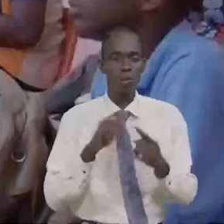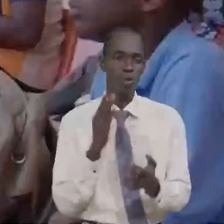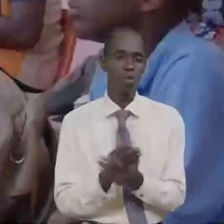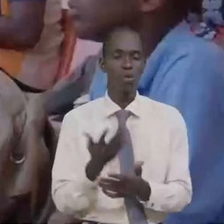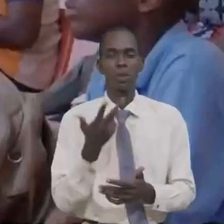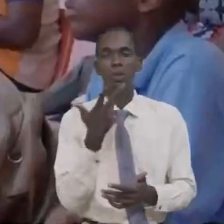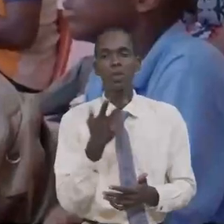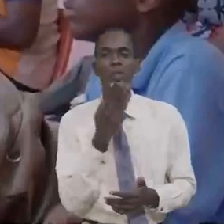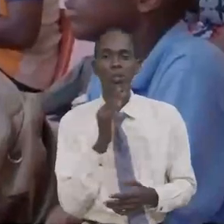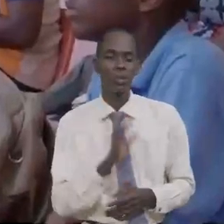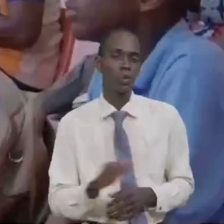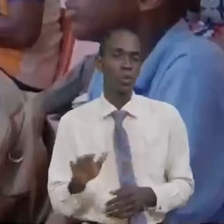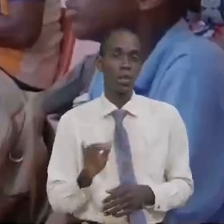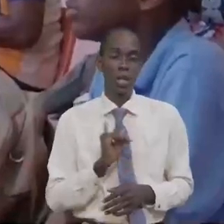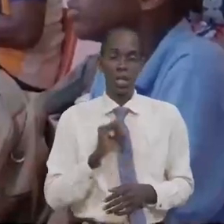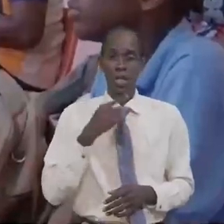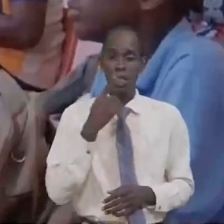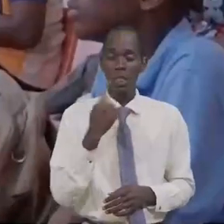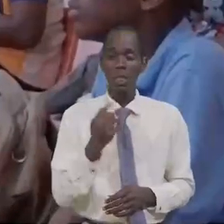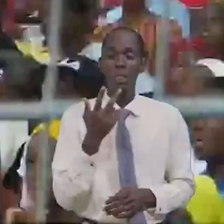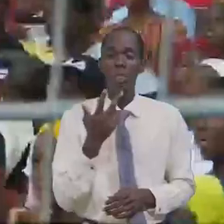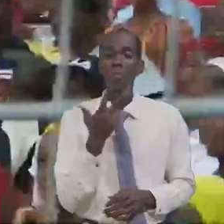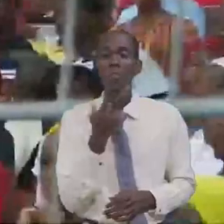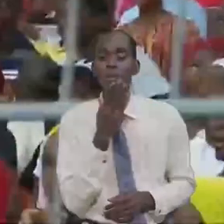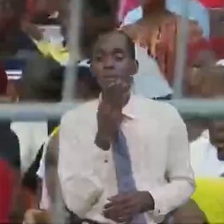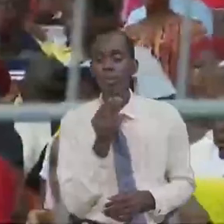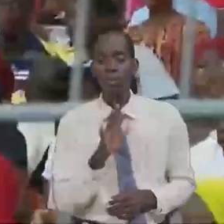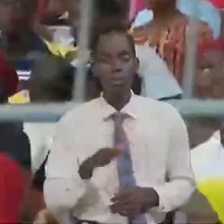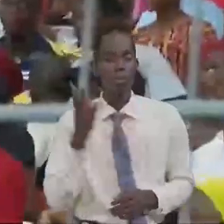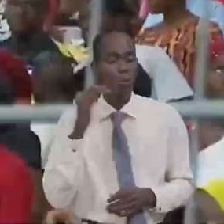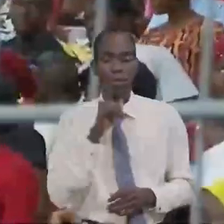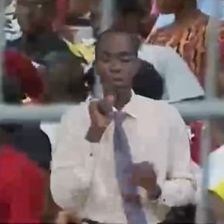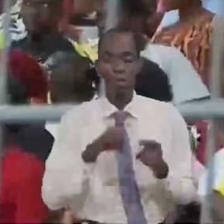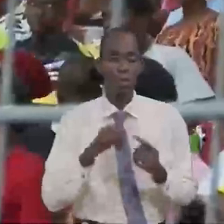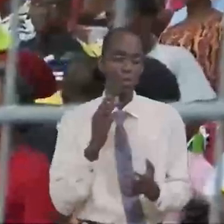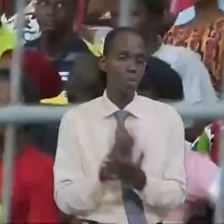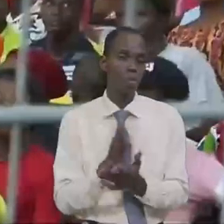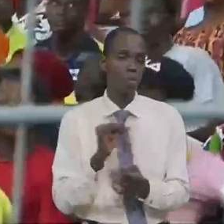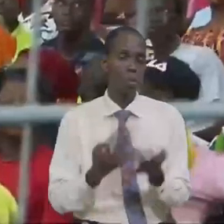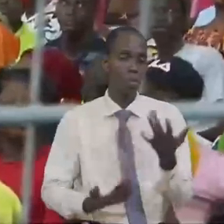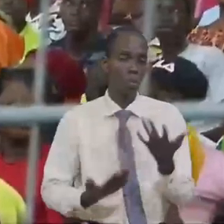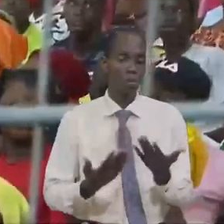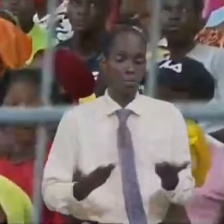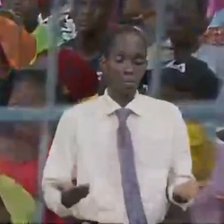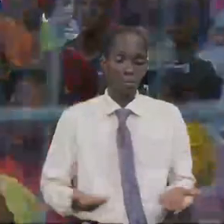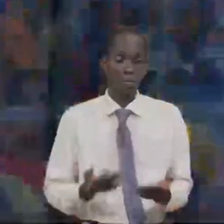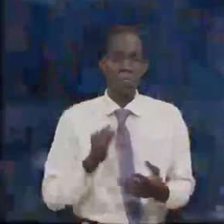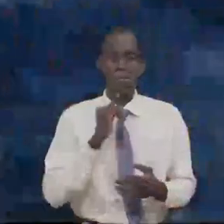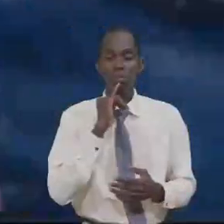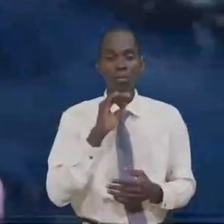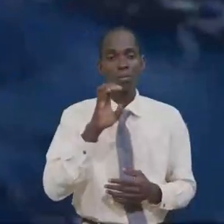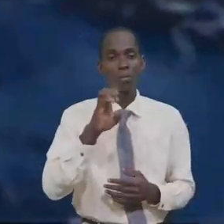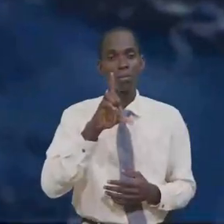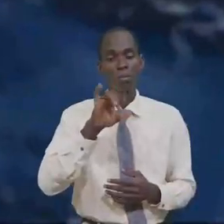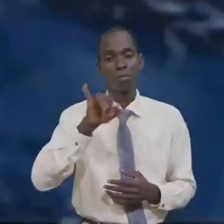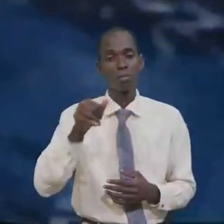je dis la fournaise n'a pas pu les empêcher voici Élie ainsi quelqu'un pouvait empêcher